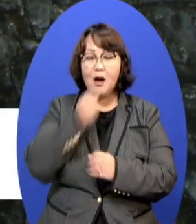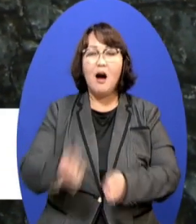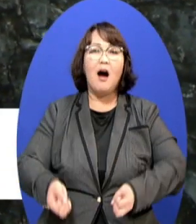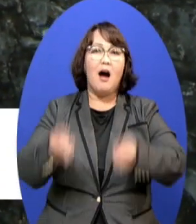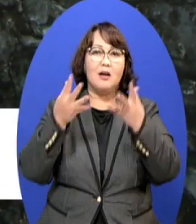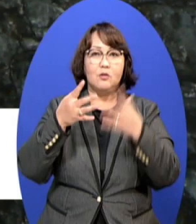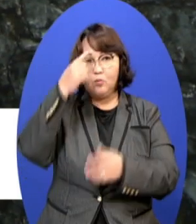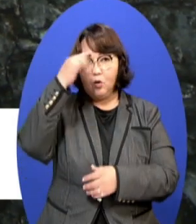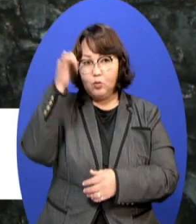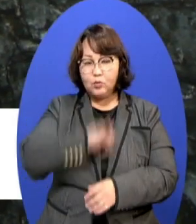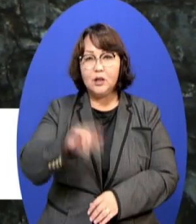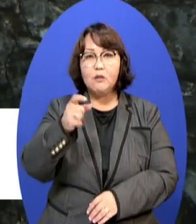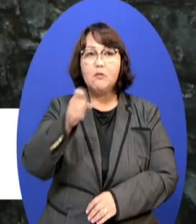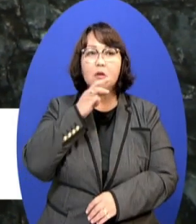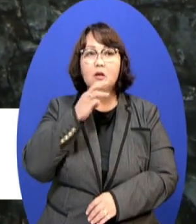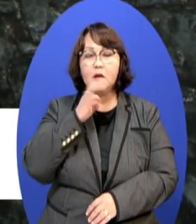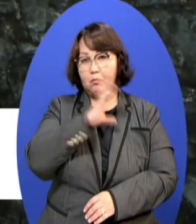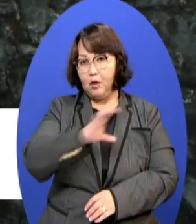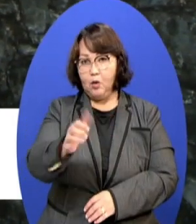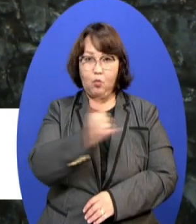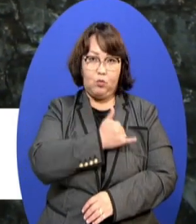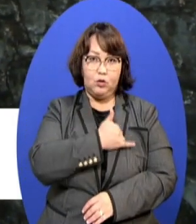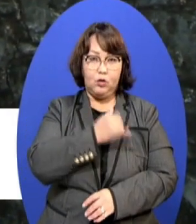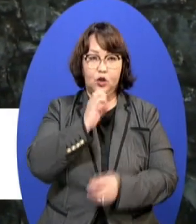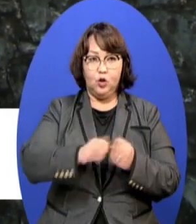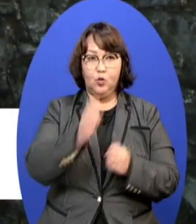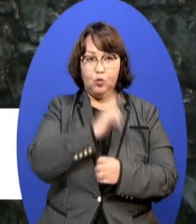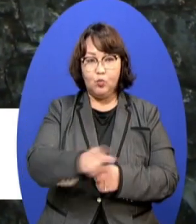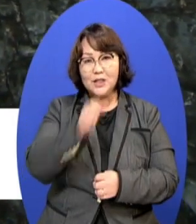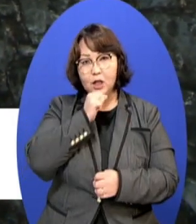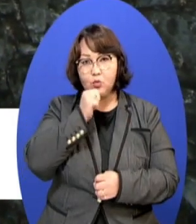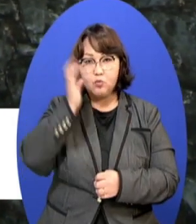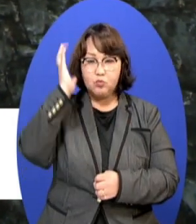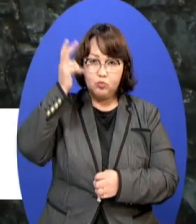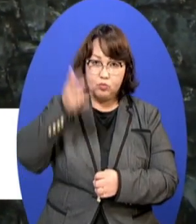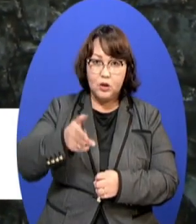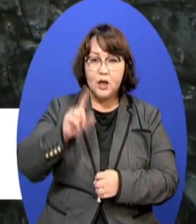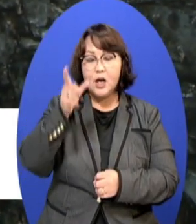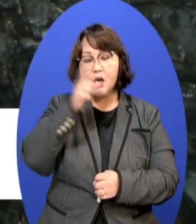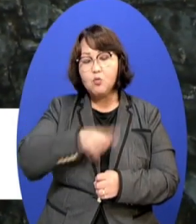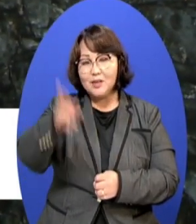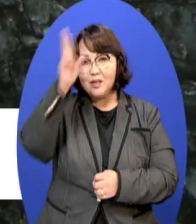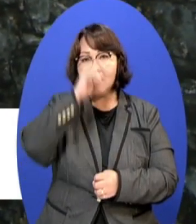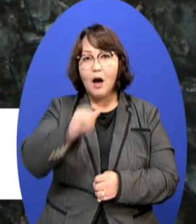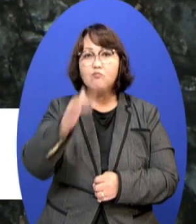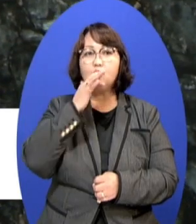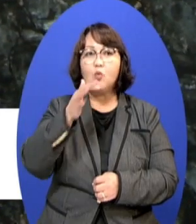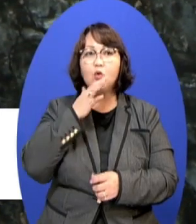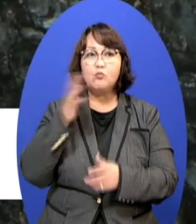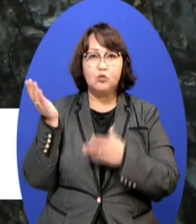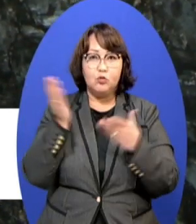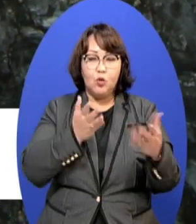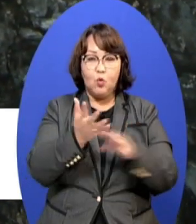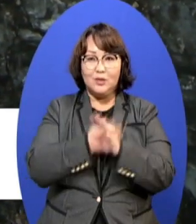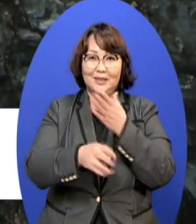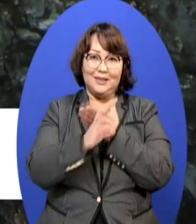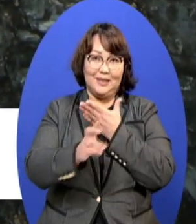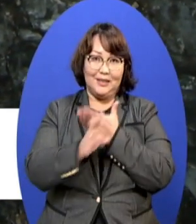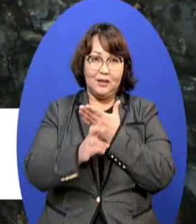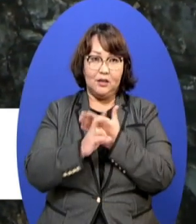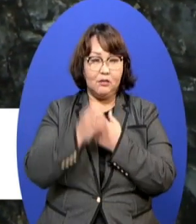хэвлэл мэдээллийн байгууллагын одоо удирдлагууд болон сэтгүүлч зураглаач нар эрүүл мэндийн яамнаас өгч байгаа. Одоо ковидаас урчин сэргийлэх одоо